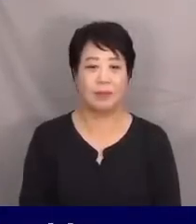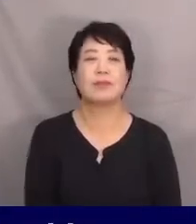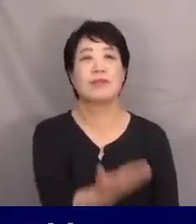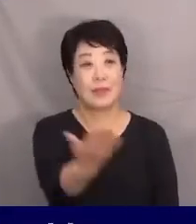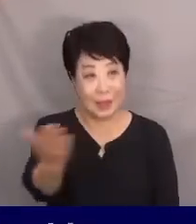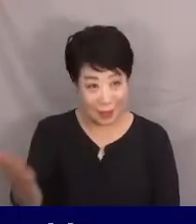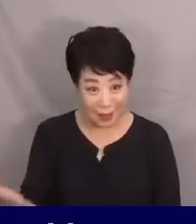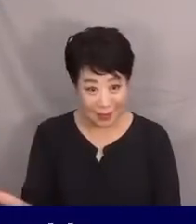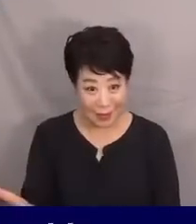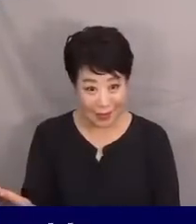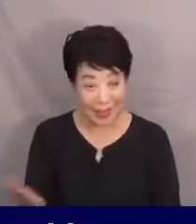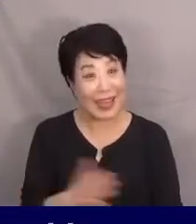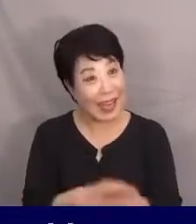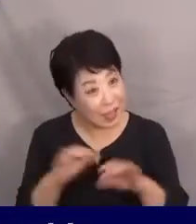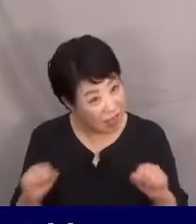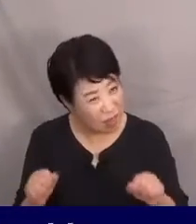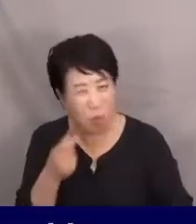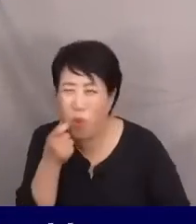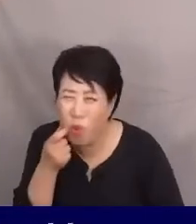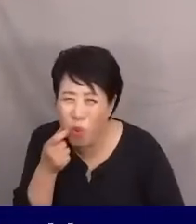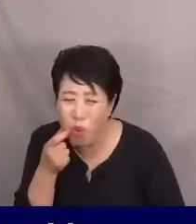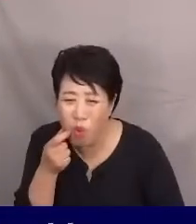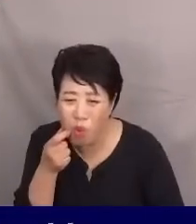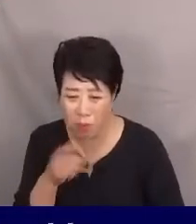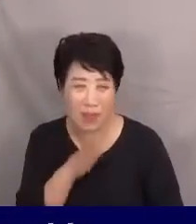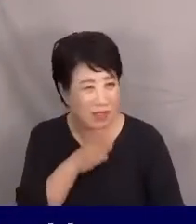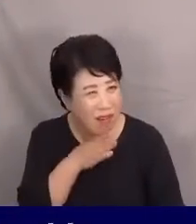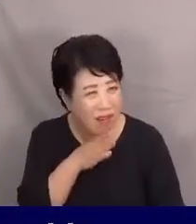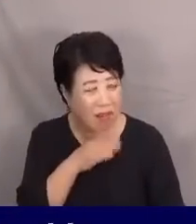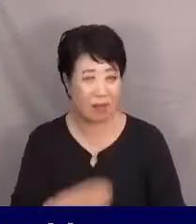여러분도 안녕 못하시죠? 네!